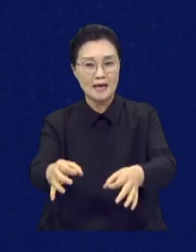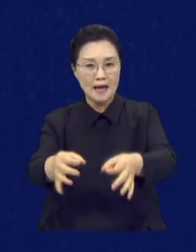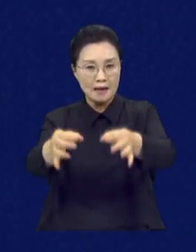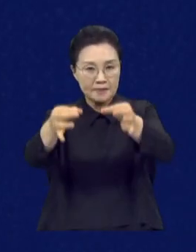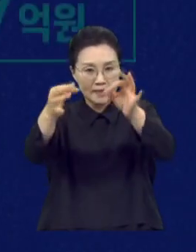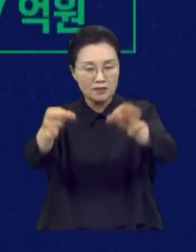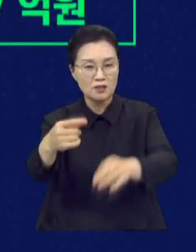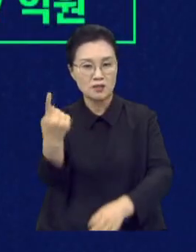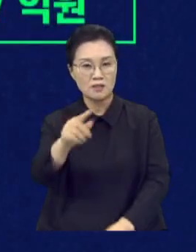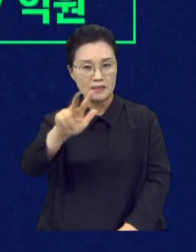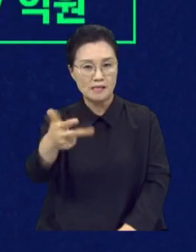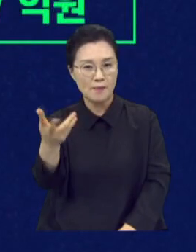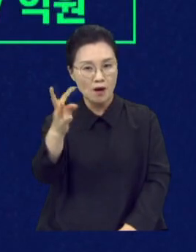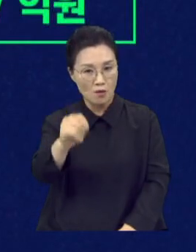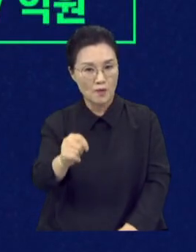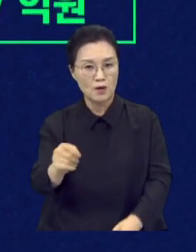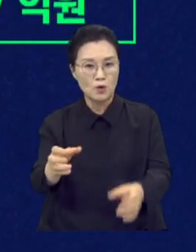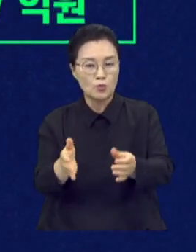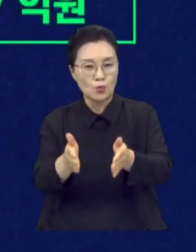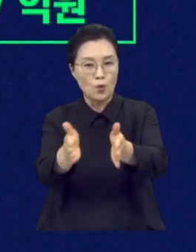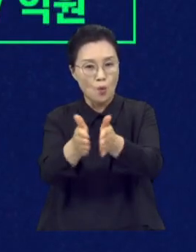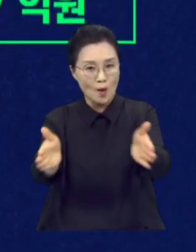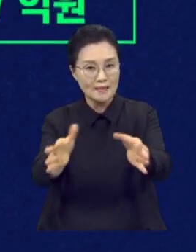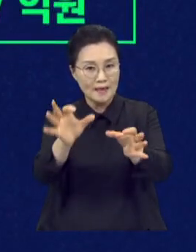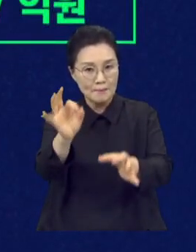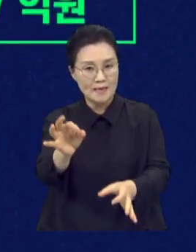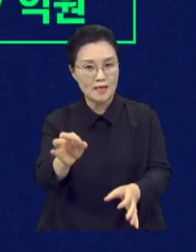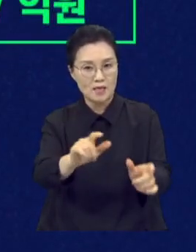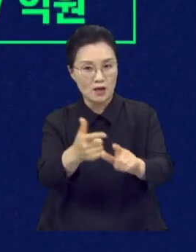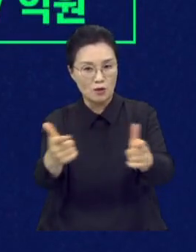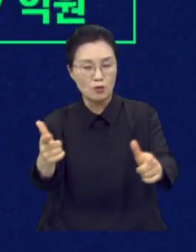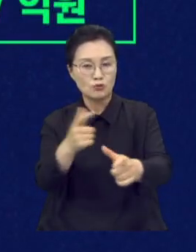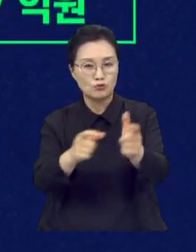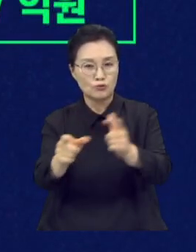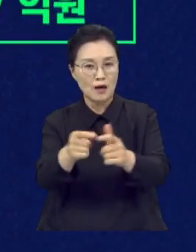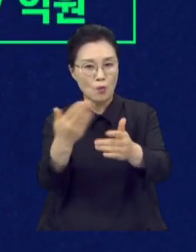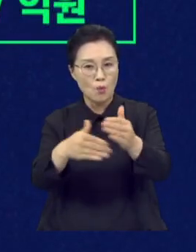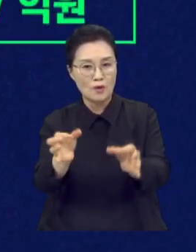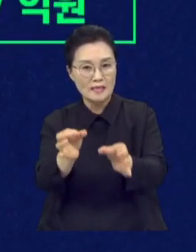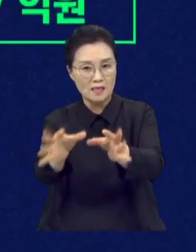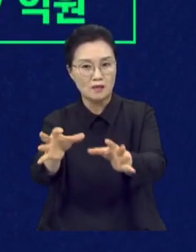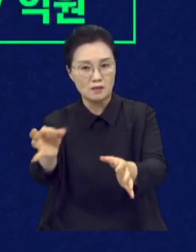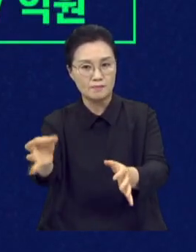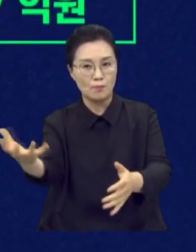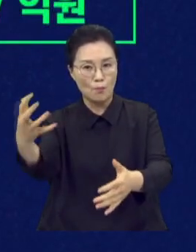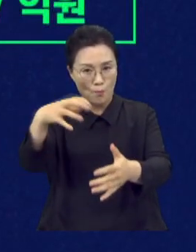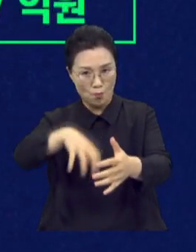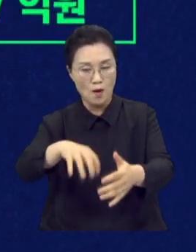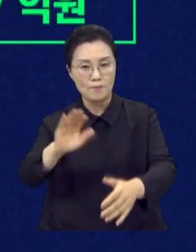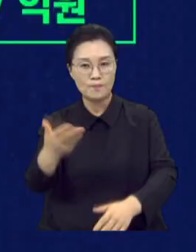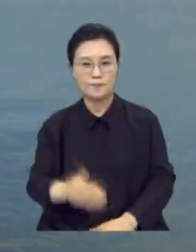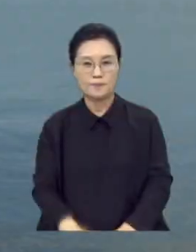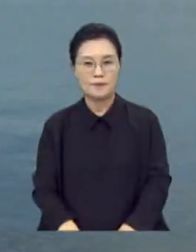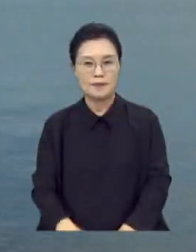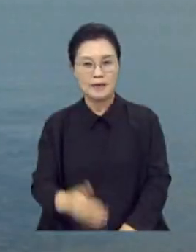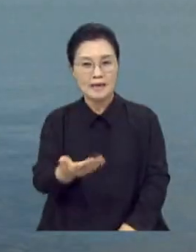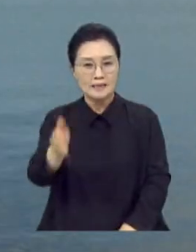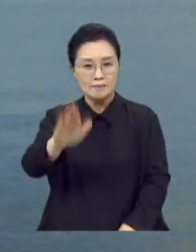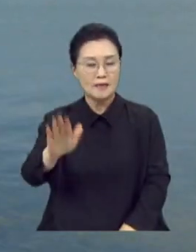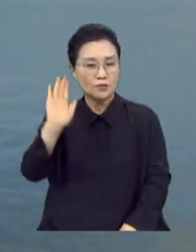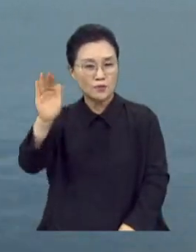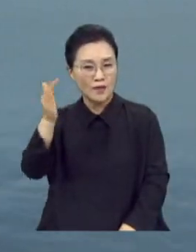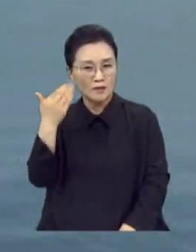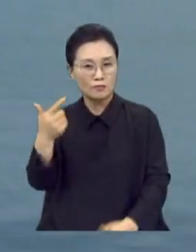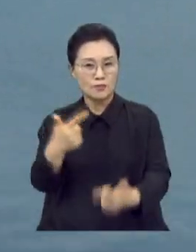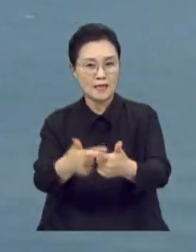땅값 상승분 1,700억원과 도로 확장비 등 추가 공공기여금이 모두 포함된 규모입니다 하지만